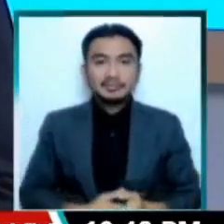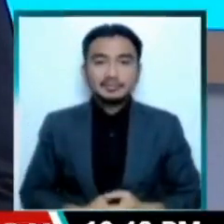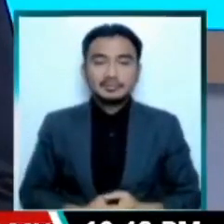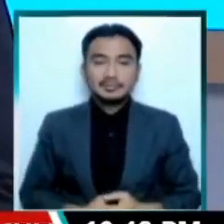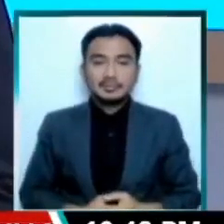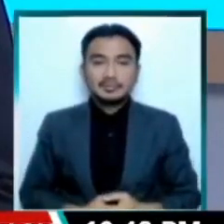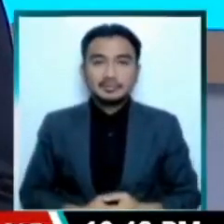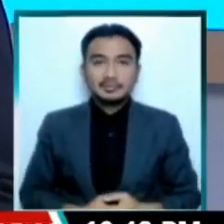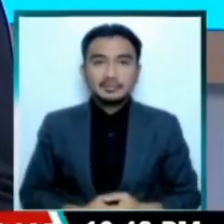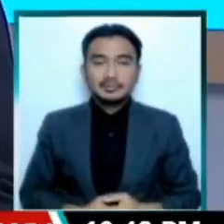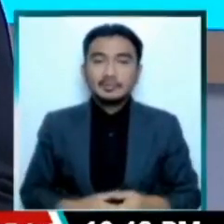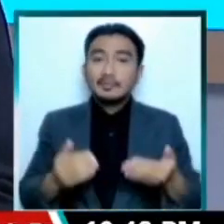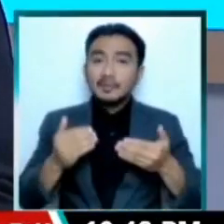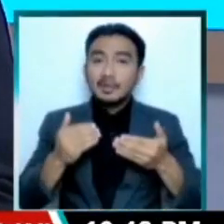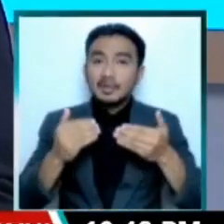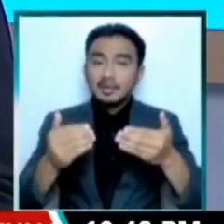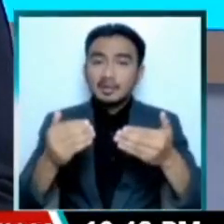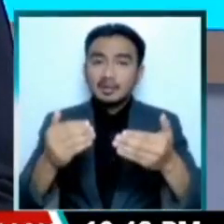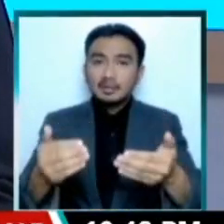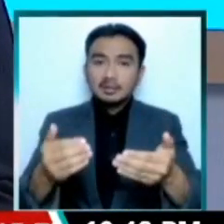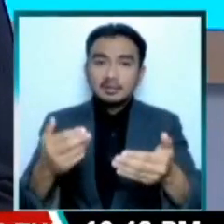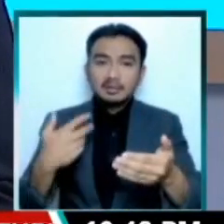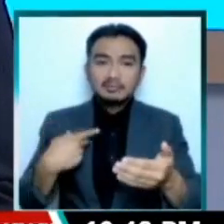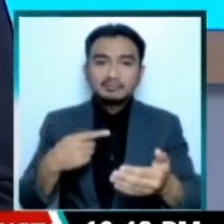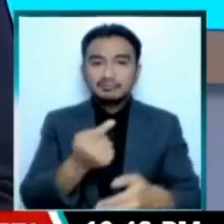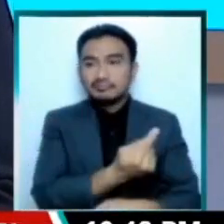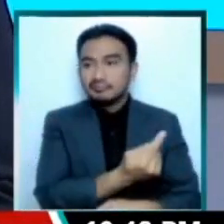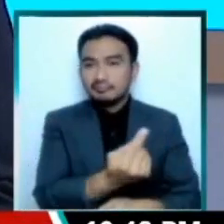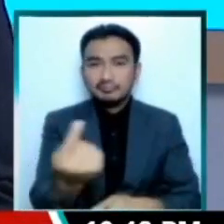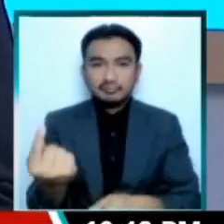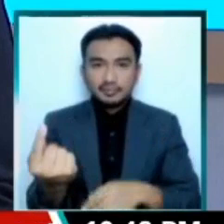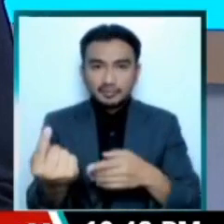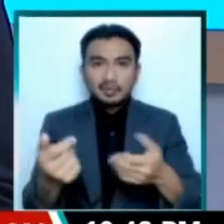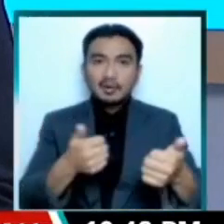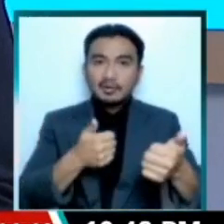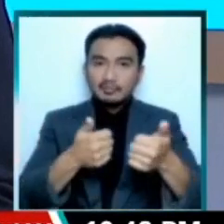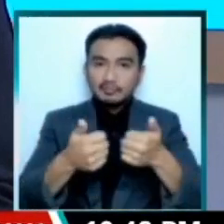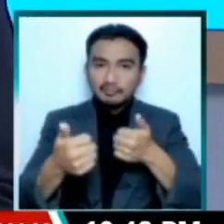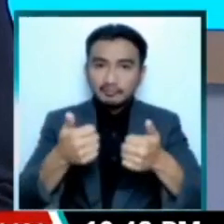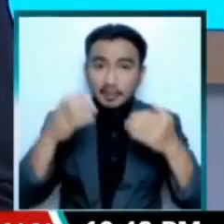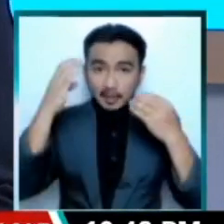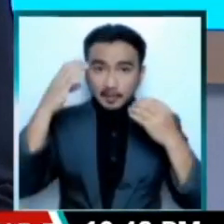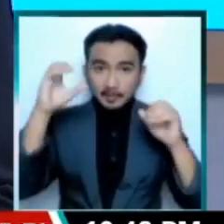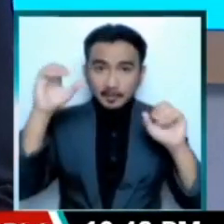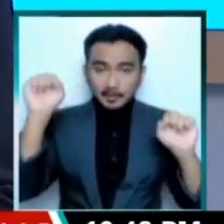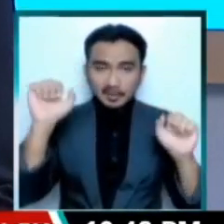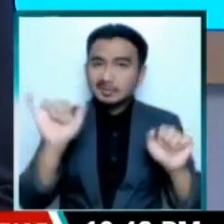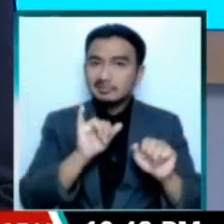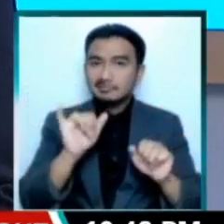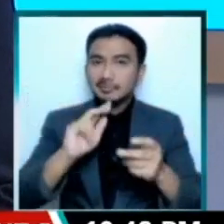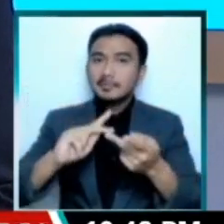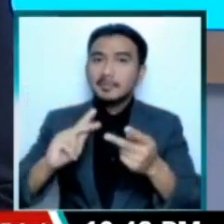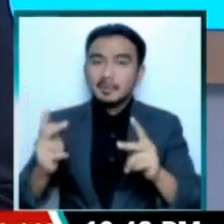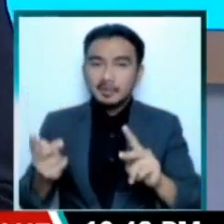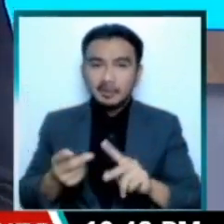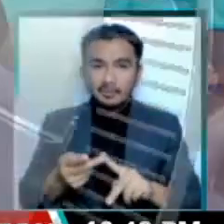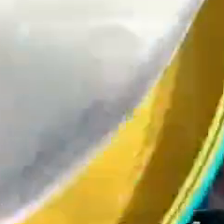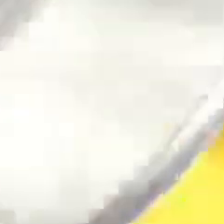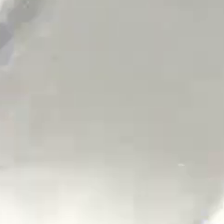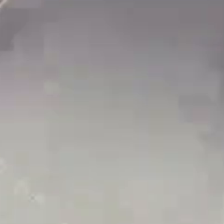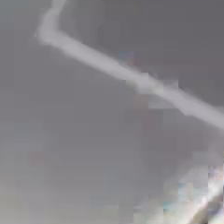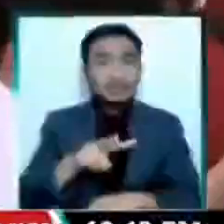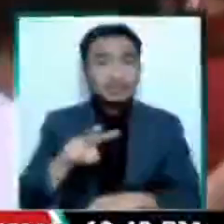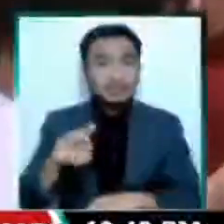Patuloy sa paglalatag ng kanilang plano ang mga tumatakbong pangulo at ang kanilang katandem sa election 2022. Narito ang report.